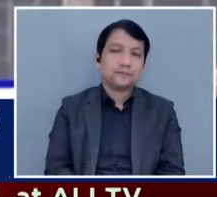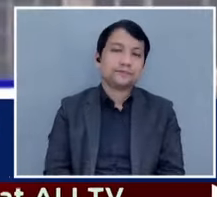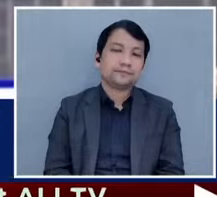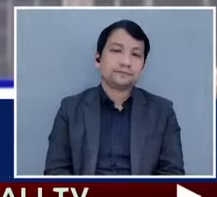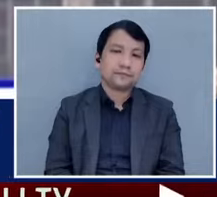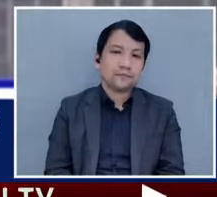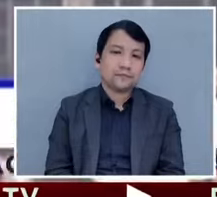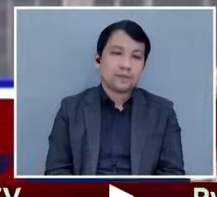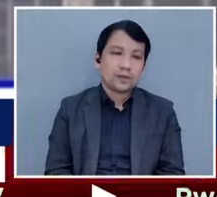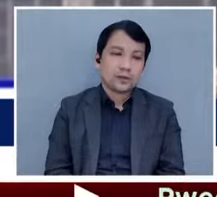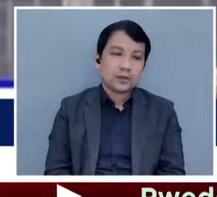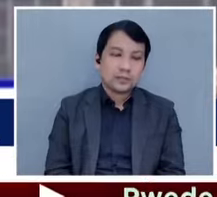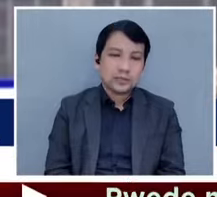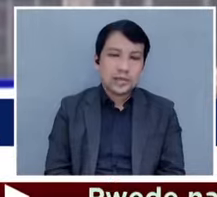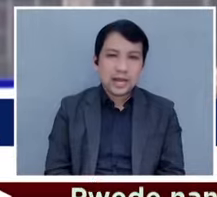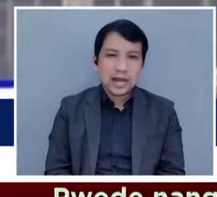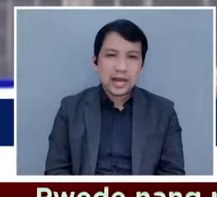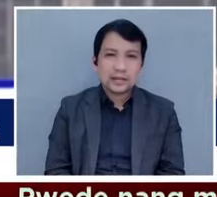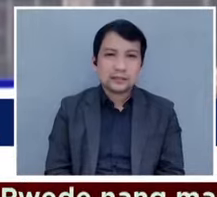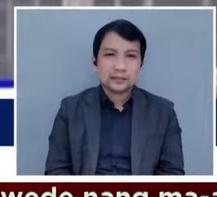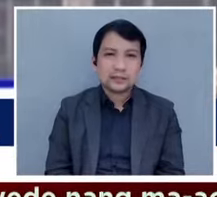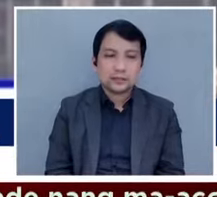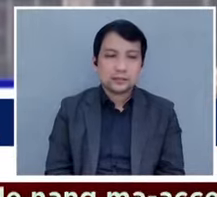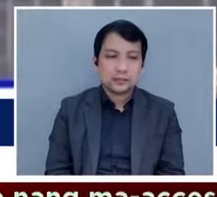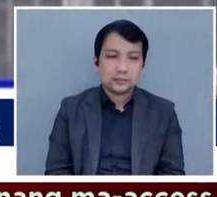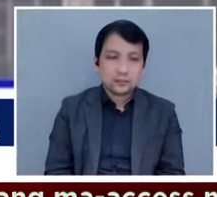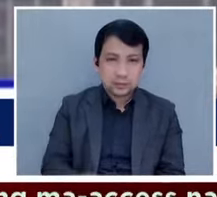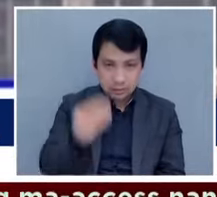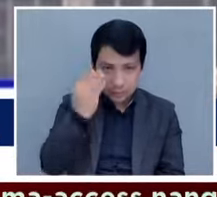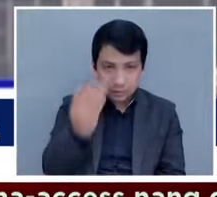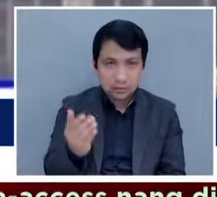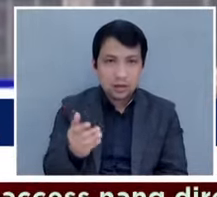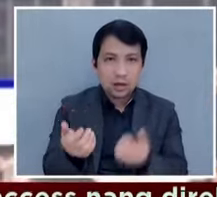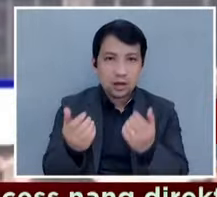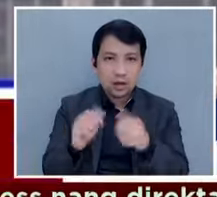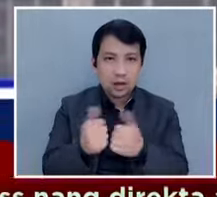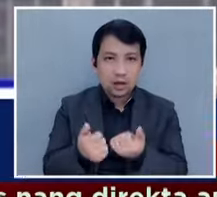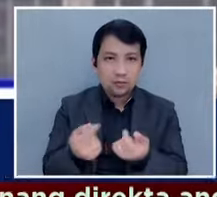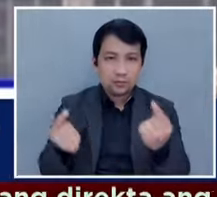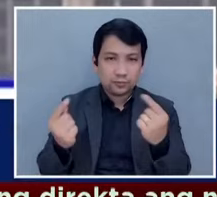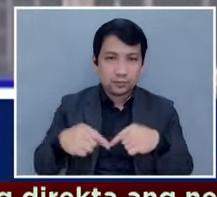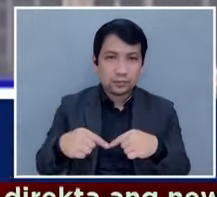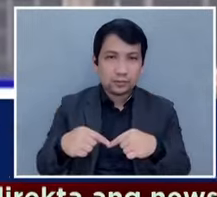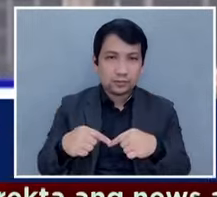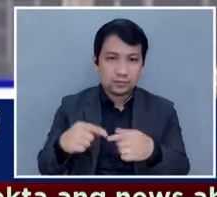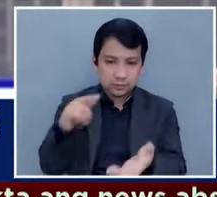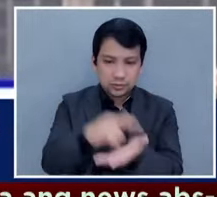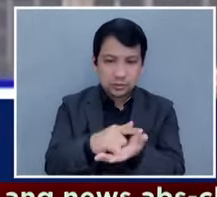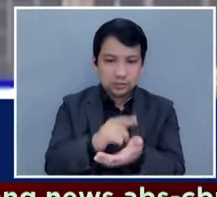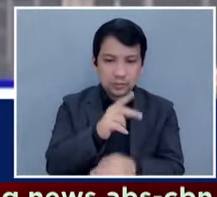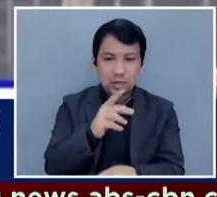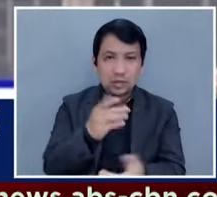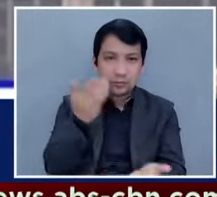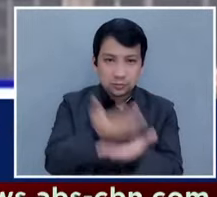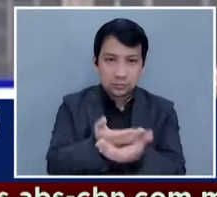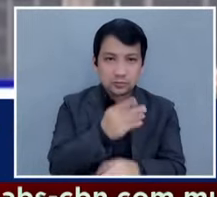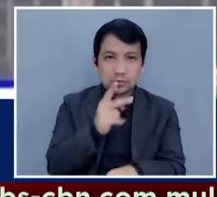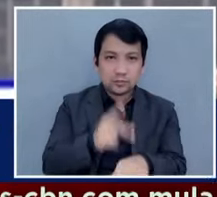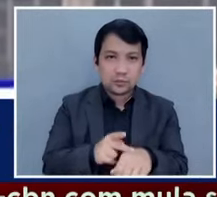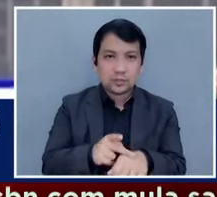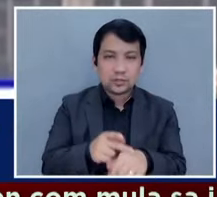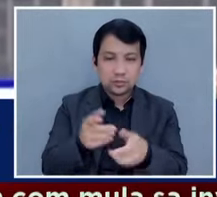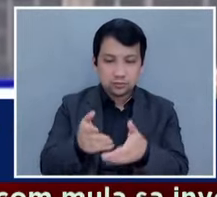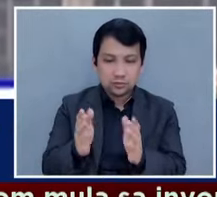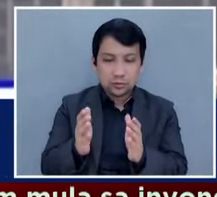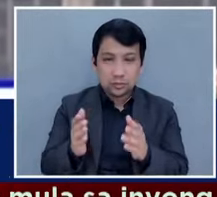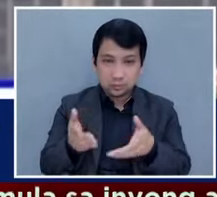So meron tayo dyan how they got in the Philippines in the first place, yung legality nung pagpasok nila dito sa bansa natin. Do